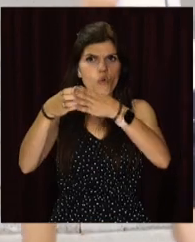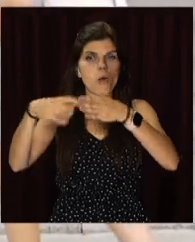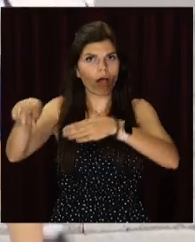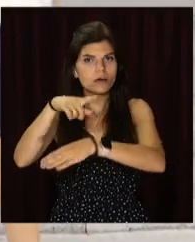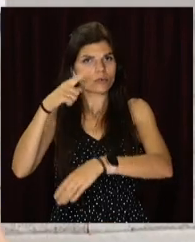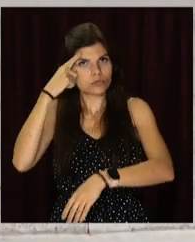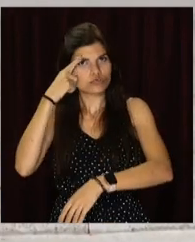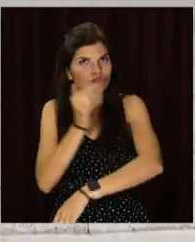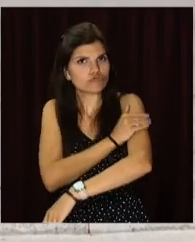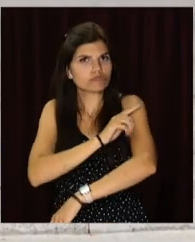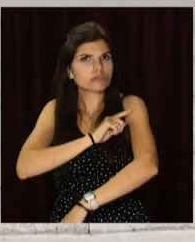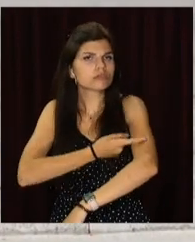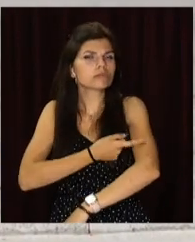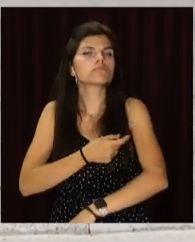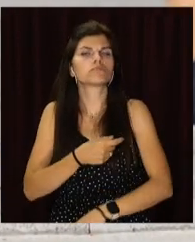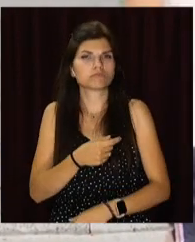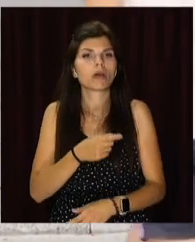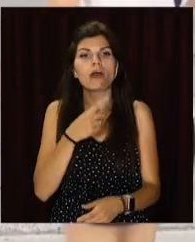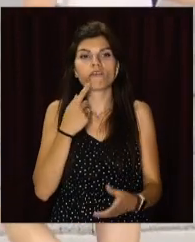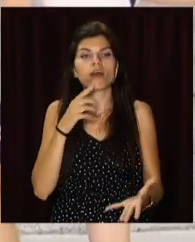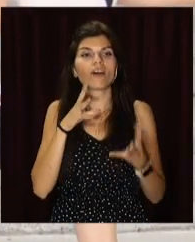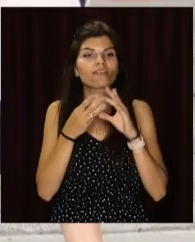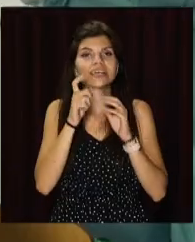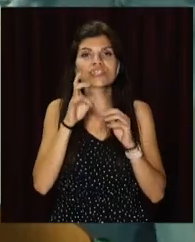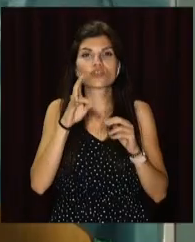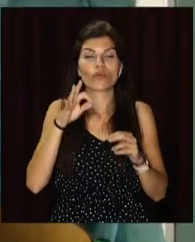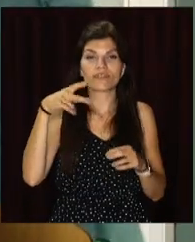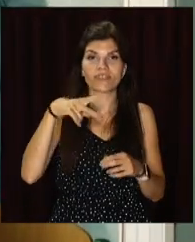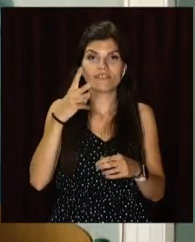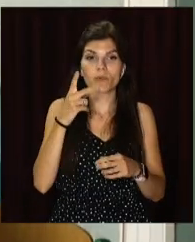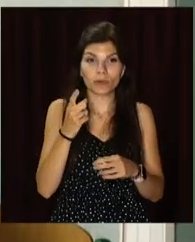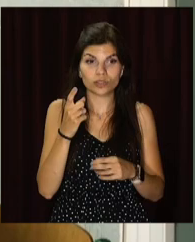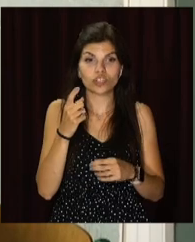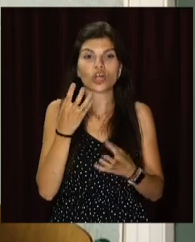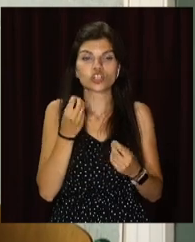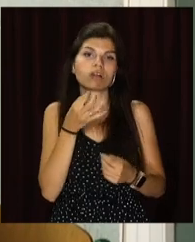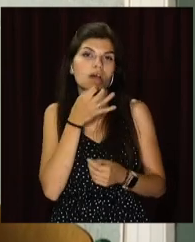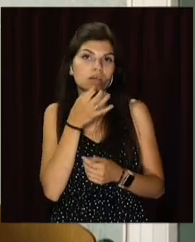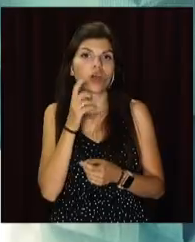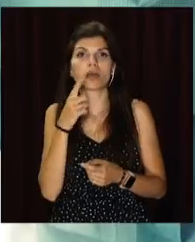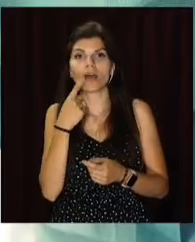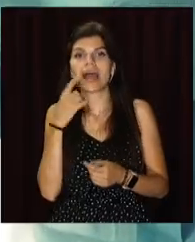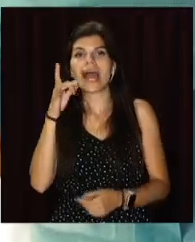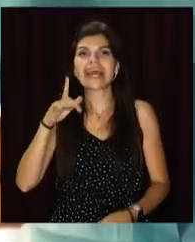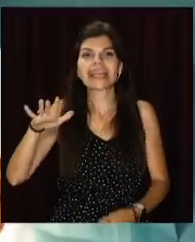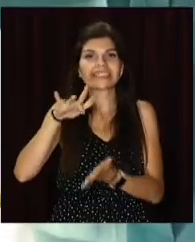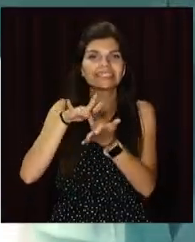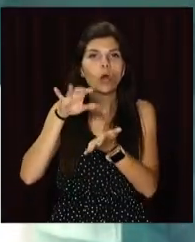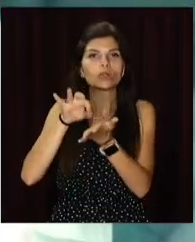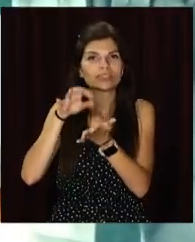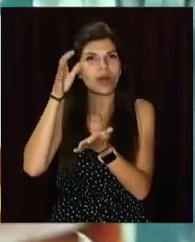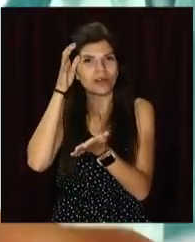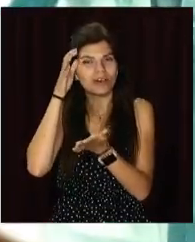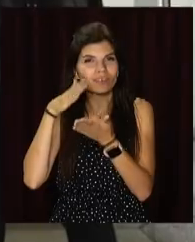сильних. Однак підбивати остаточні підсумки кампанії ЗНО 2021-го ще зарано, кажуть у регіональному центрі